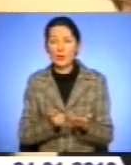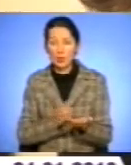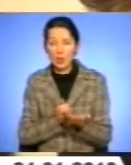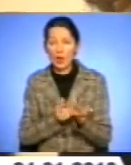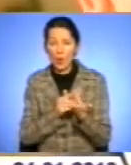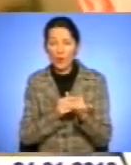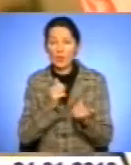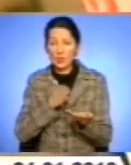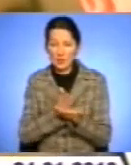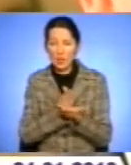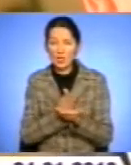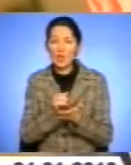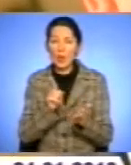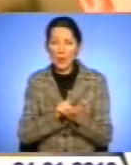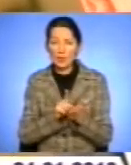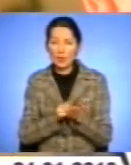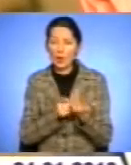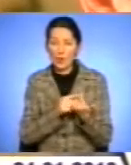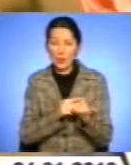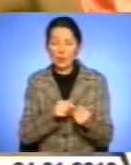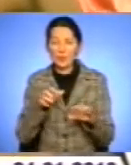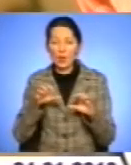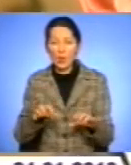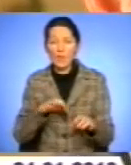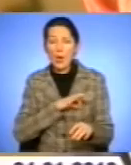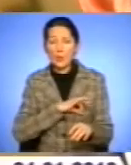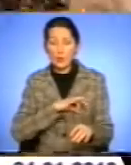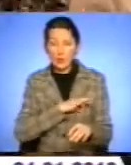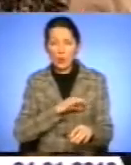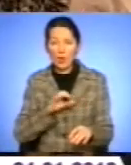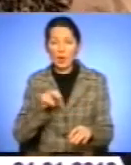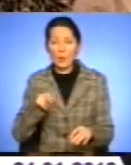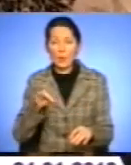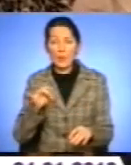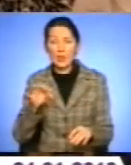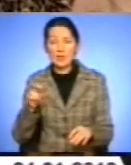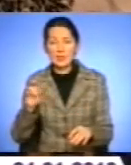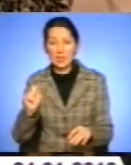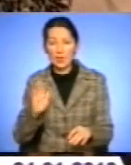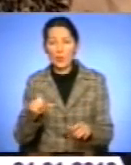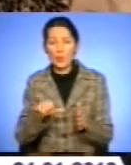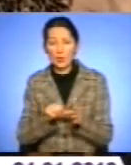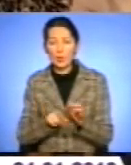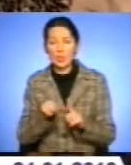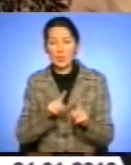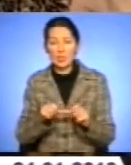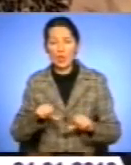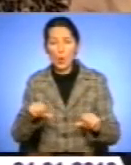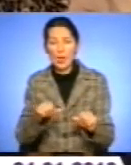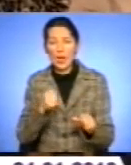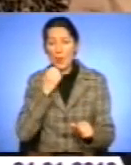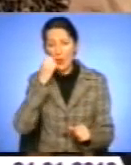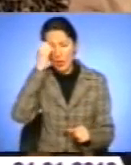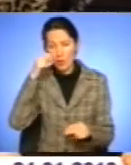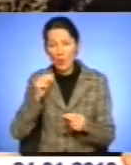118,1% в порівнянні до минулого року. І хочеться, щоб такі темпи зберігалися в нас і в цьому році. Щоб дійсно кожний